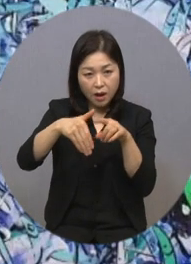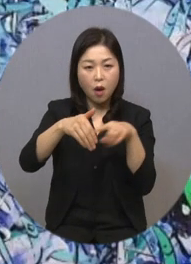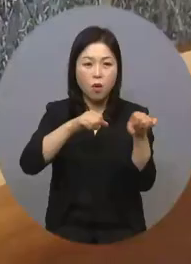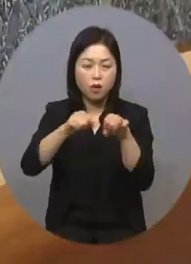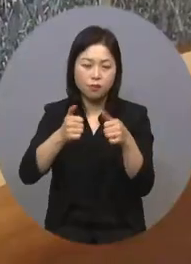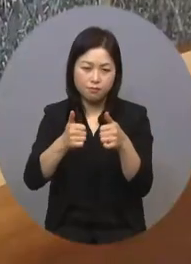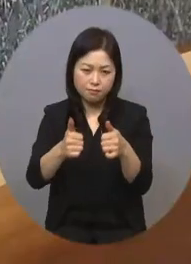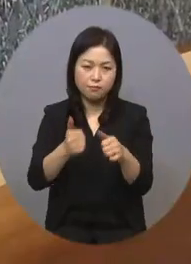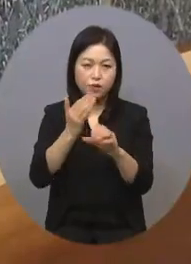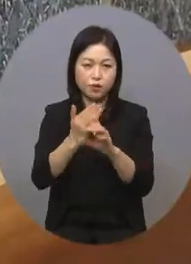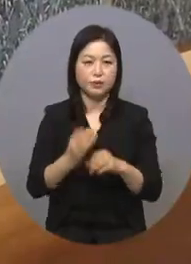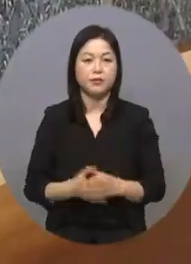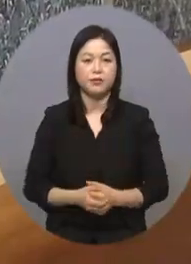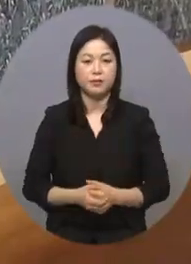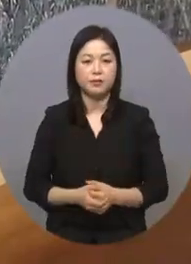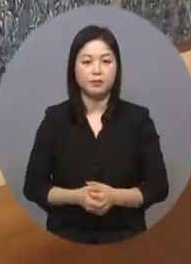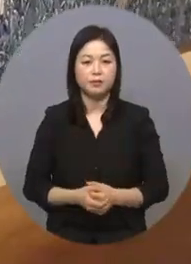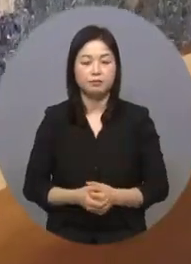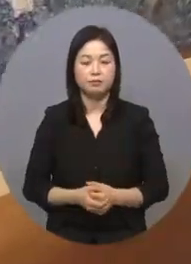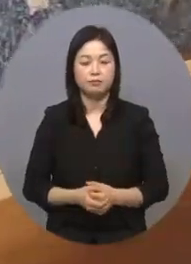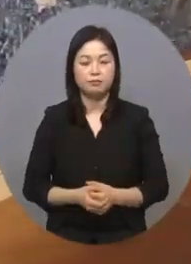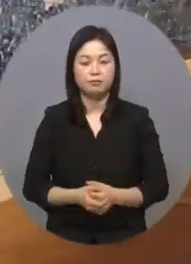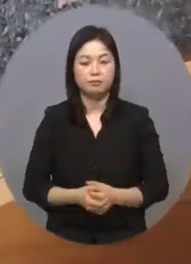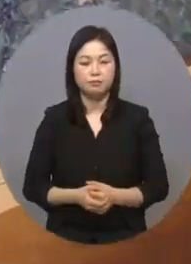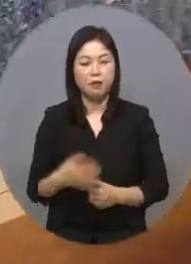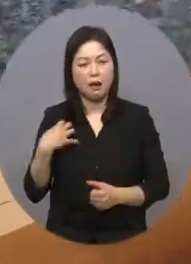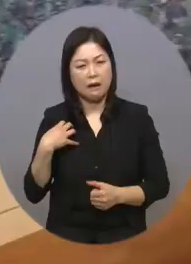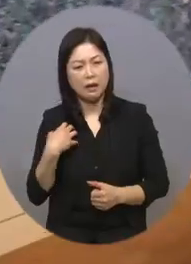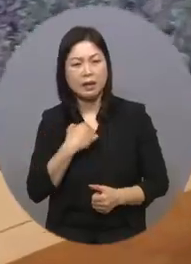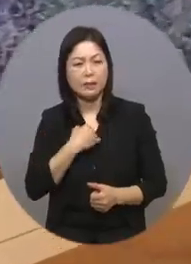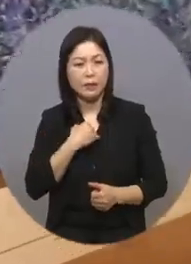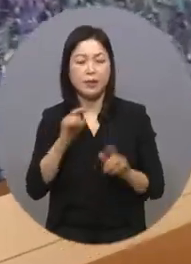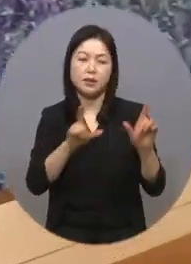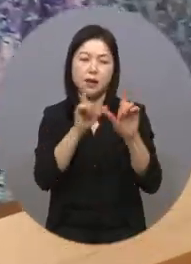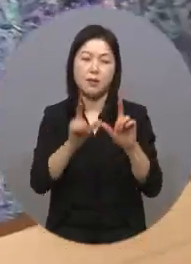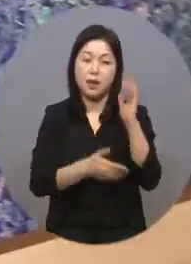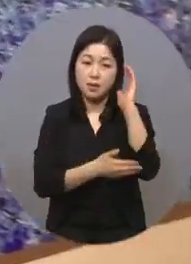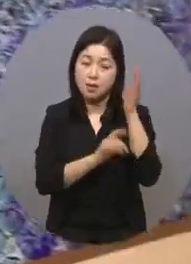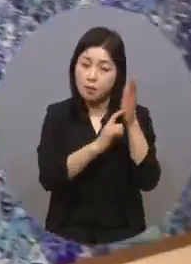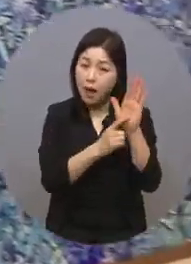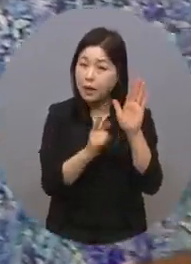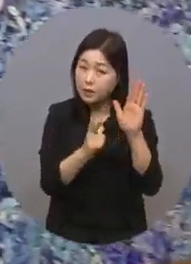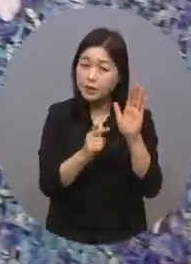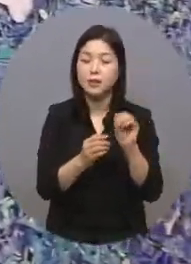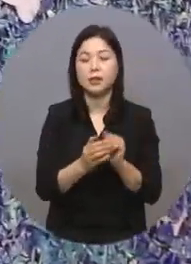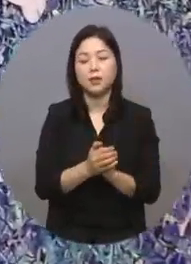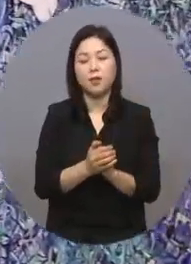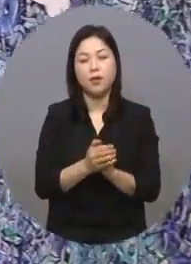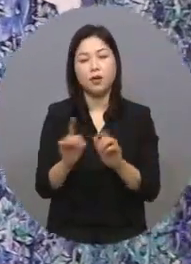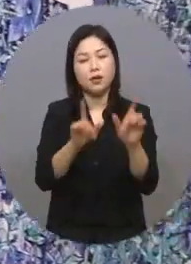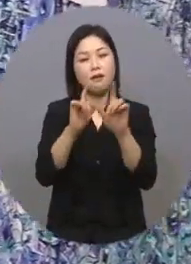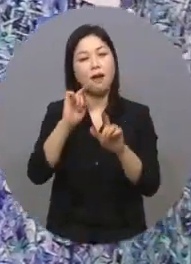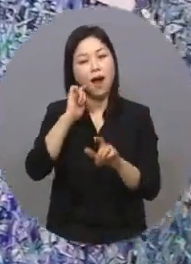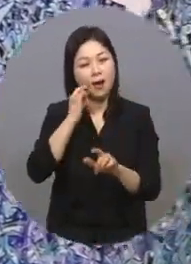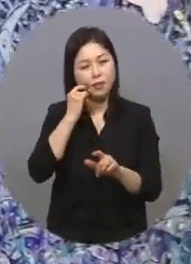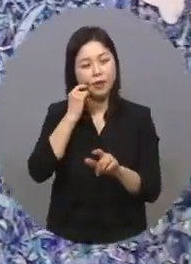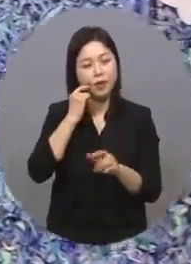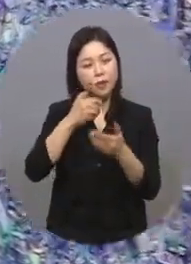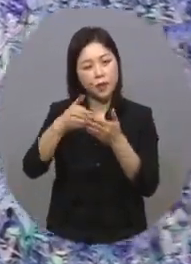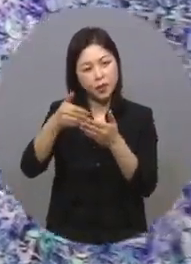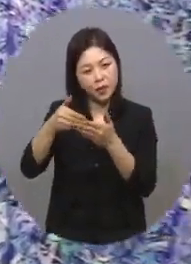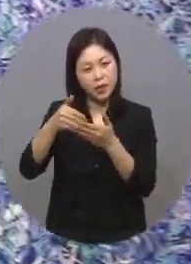있습니다. 무겁고 답답한 삶의 이야기보다는 꾸밈이 없는 삶의 아름다움을 그려낸 이번